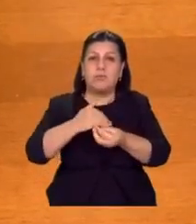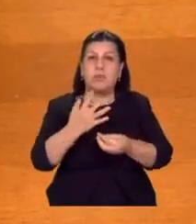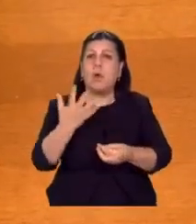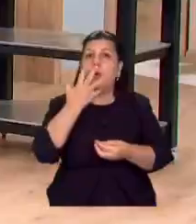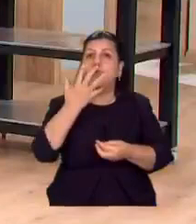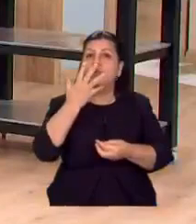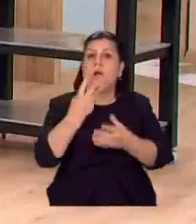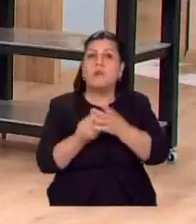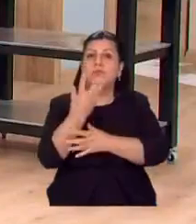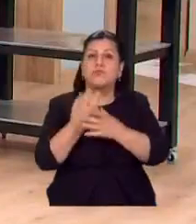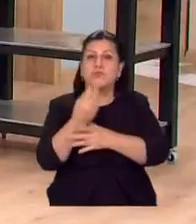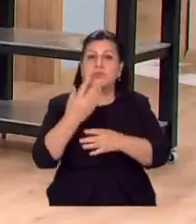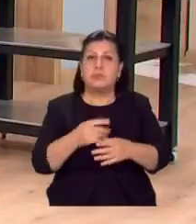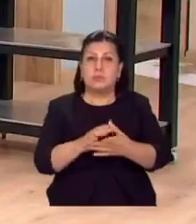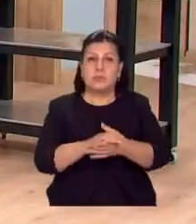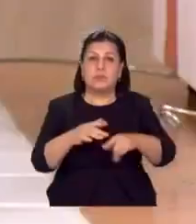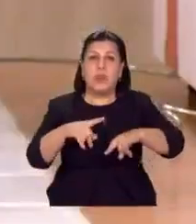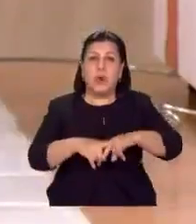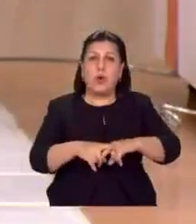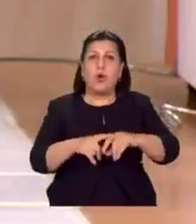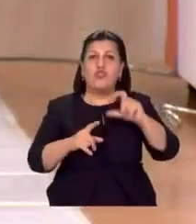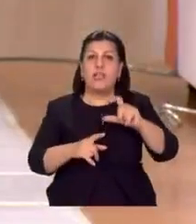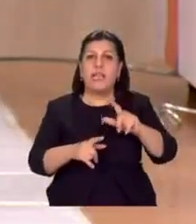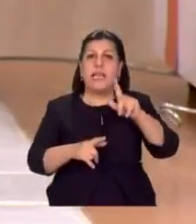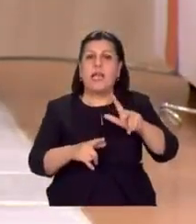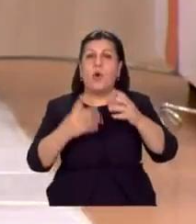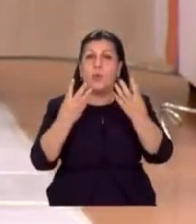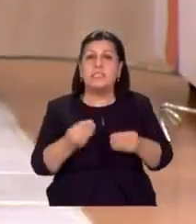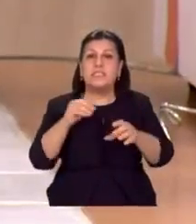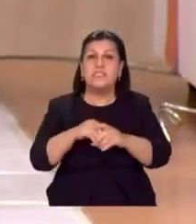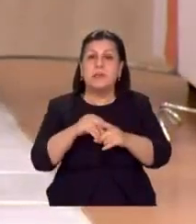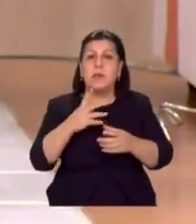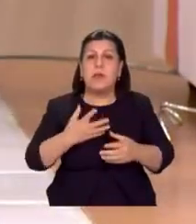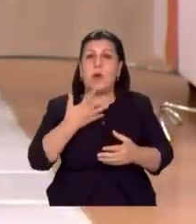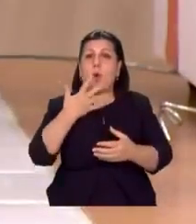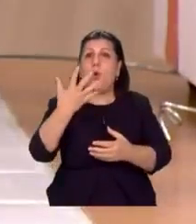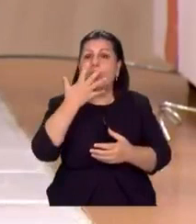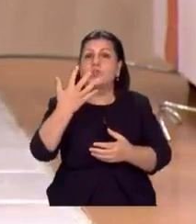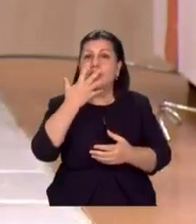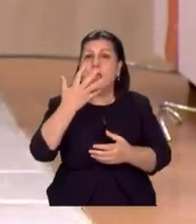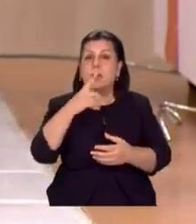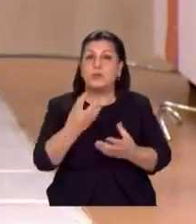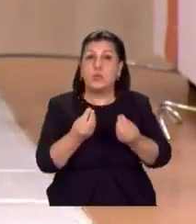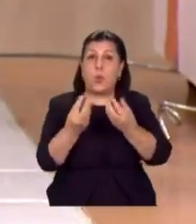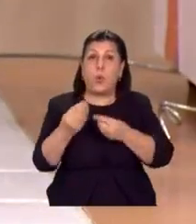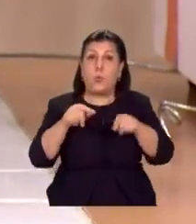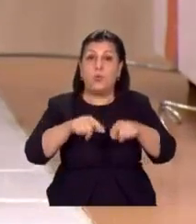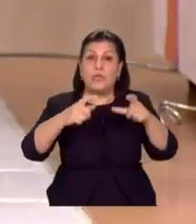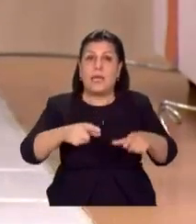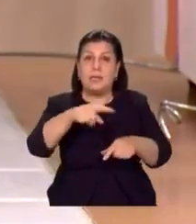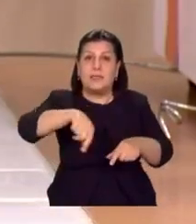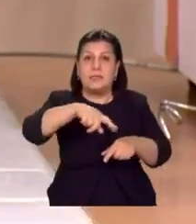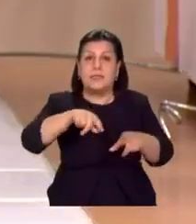oksijenleri doğruyoruz Hoca ile olabilmesi için bir oksijen buradan çıkıyor ama bol miktarda hidrojen Burada eğer